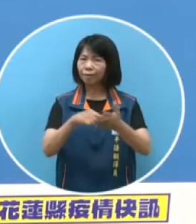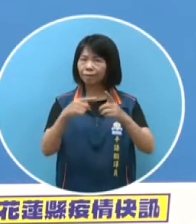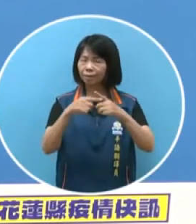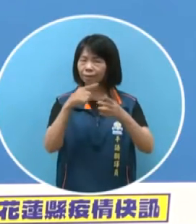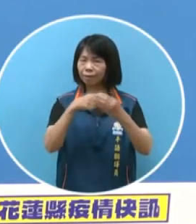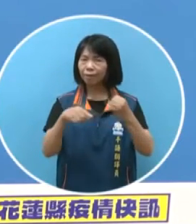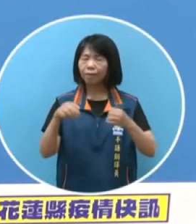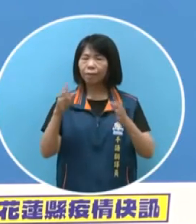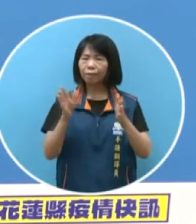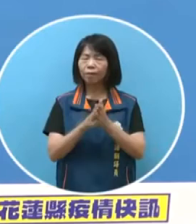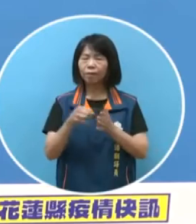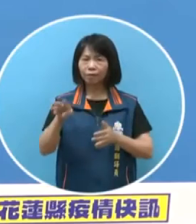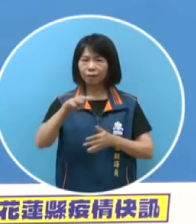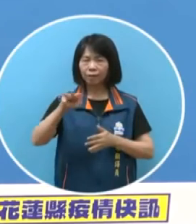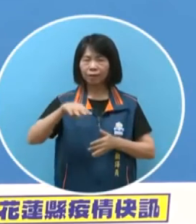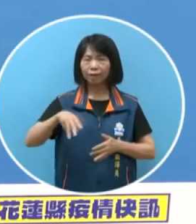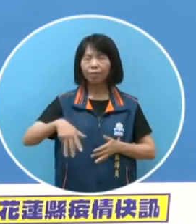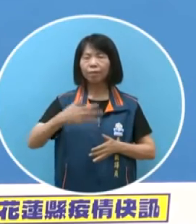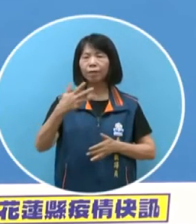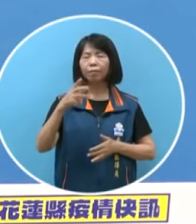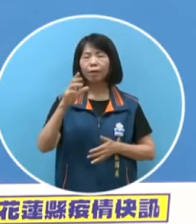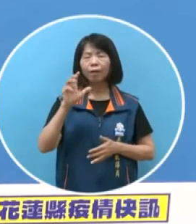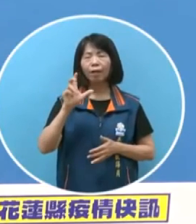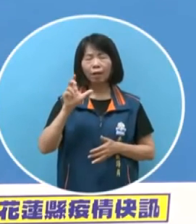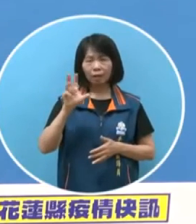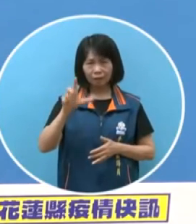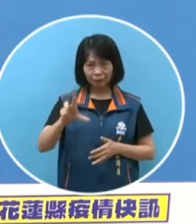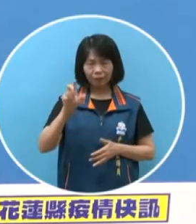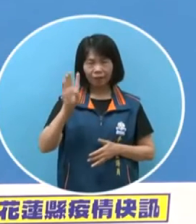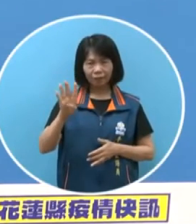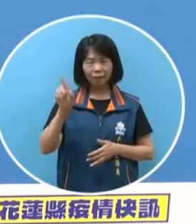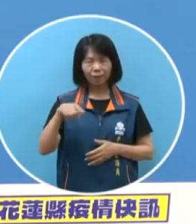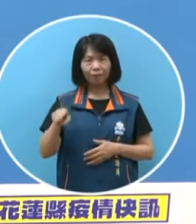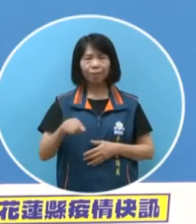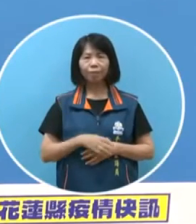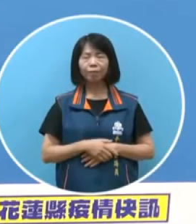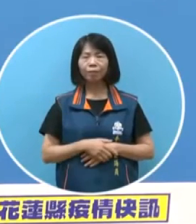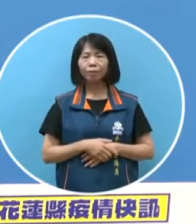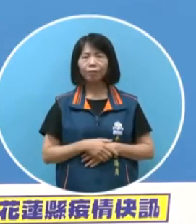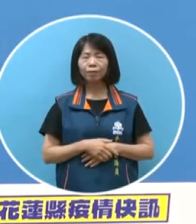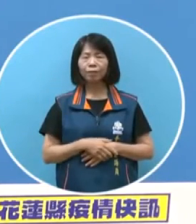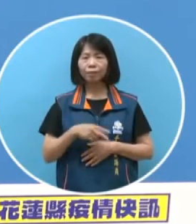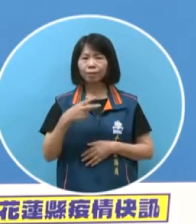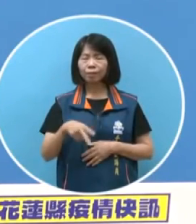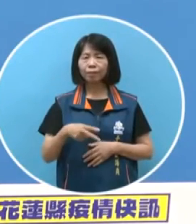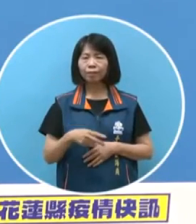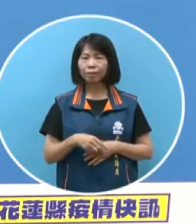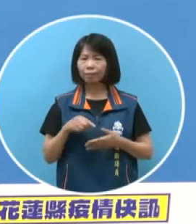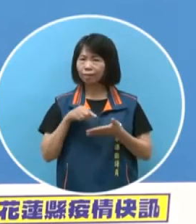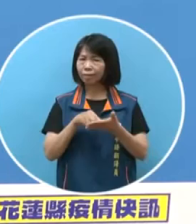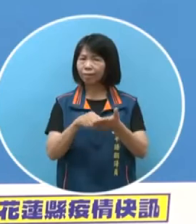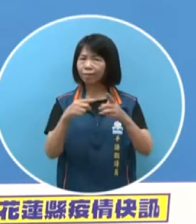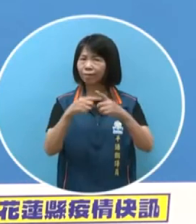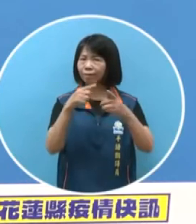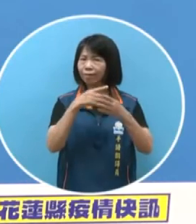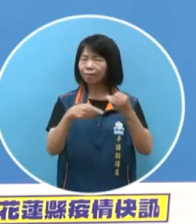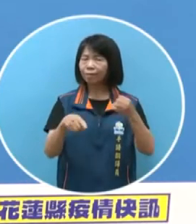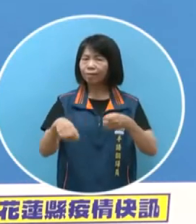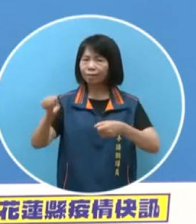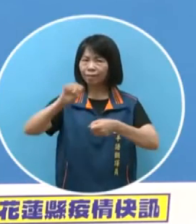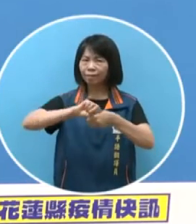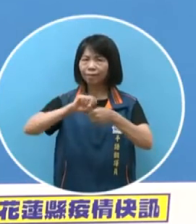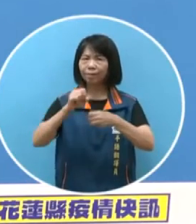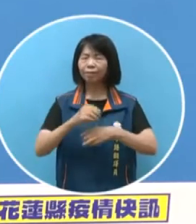一共有3874人，而到场这个办理的人数再加